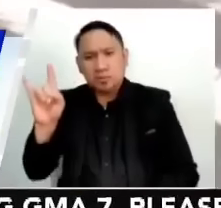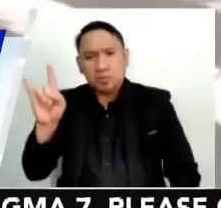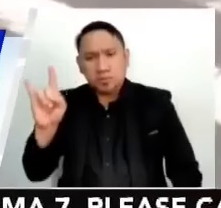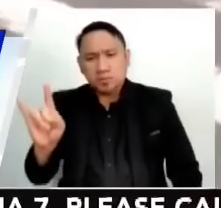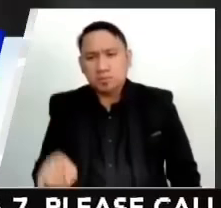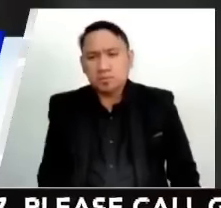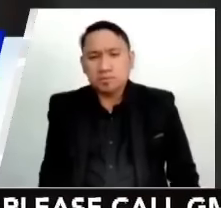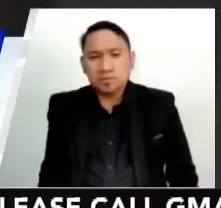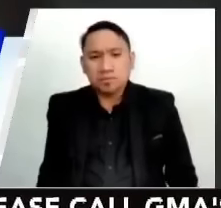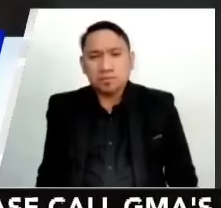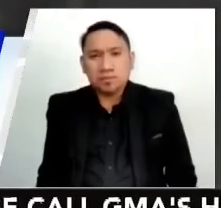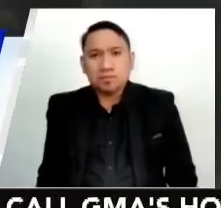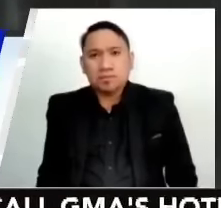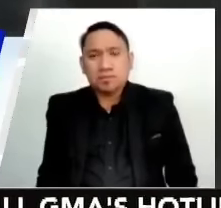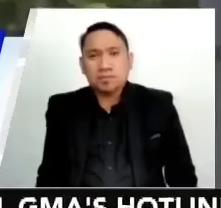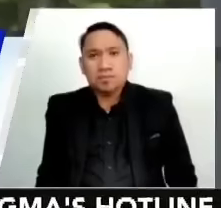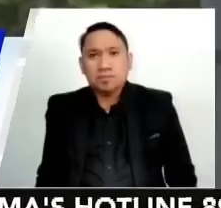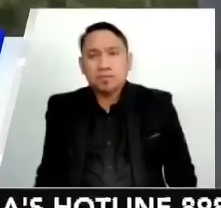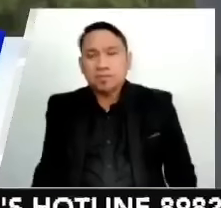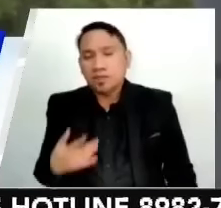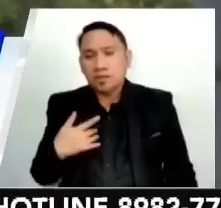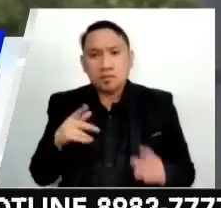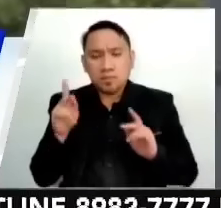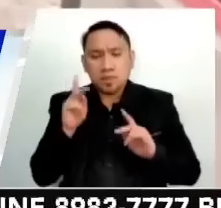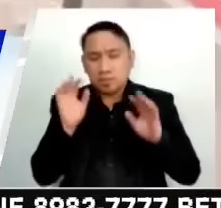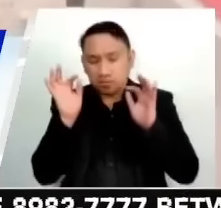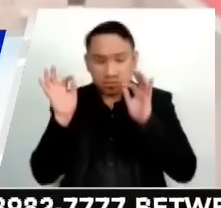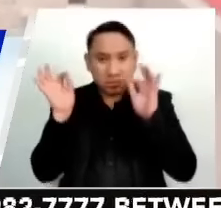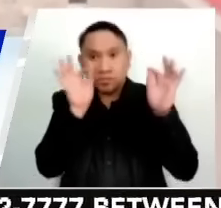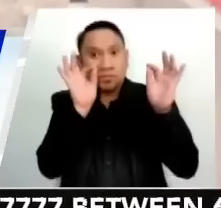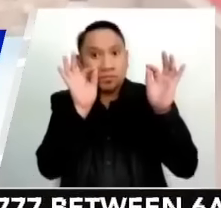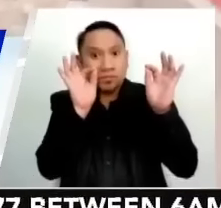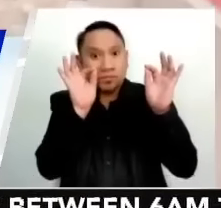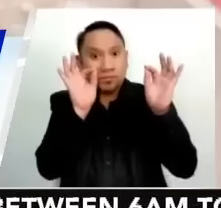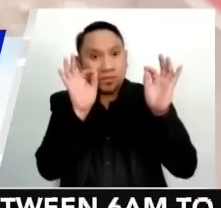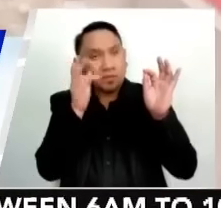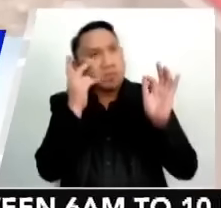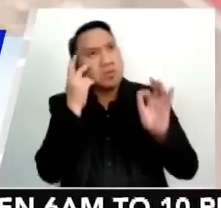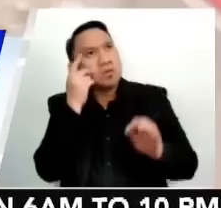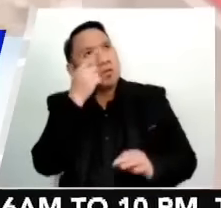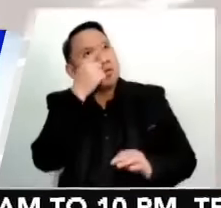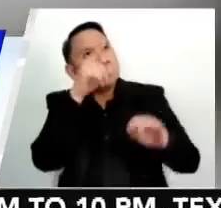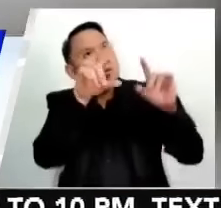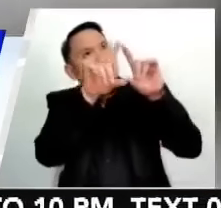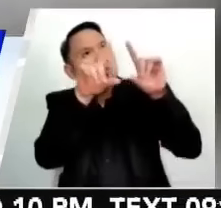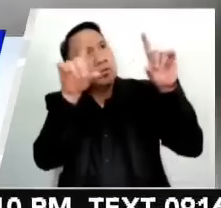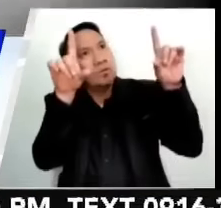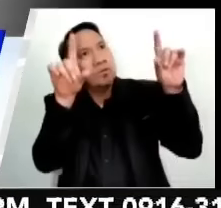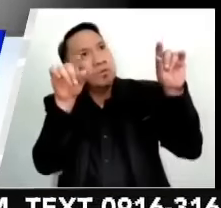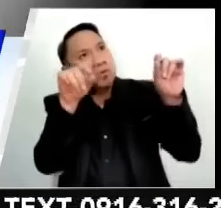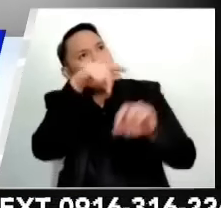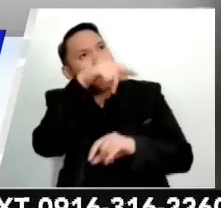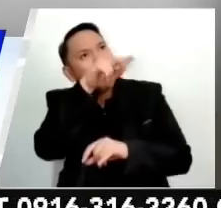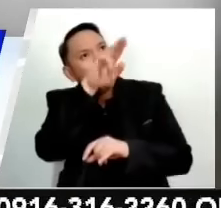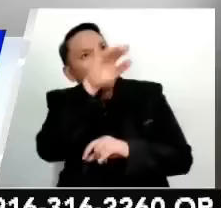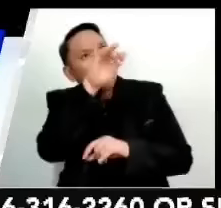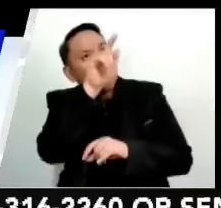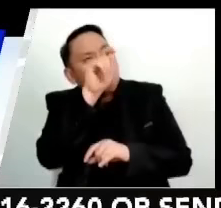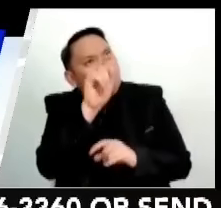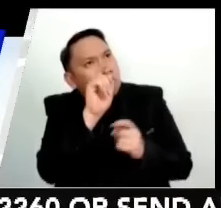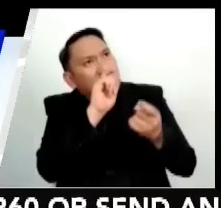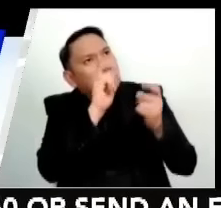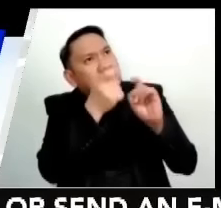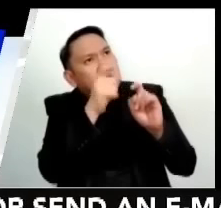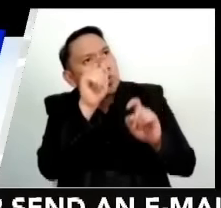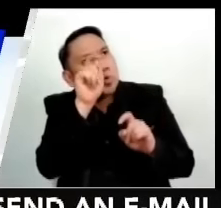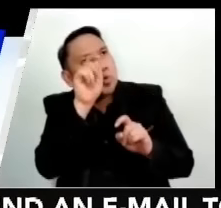Tila nabalikbata ang ilang motorista at pedestrian nang ang Hill Puyat Avenue sa Makati biglang naging Hill Tulog.